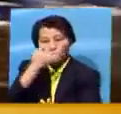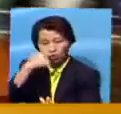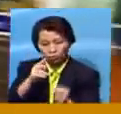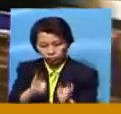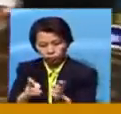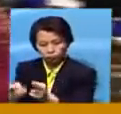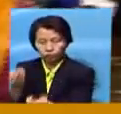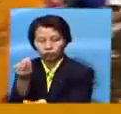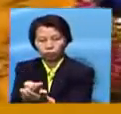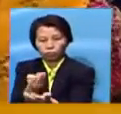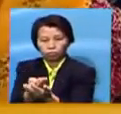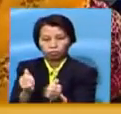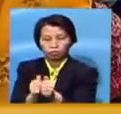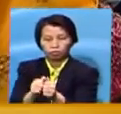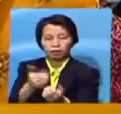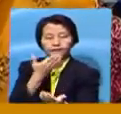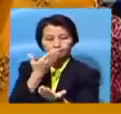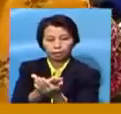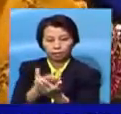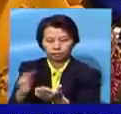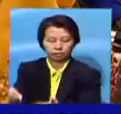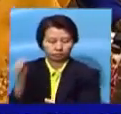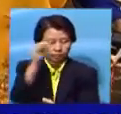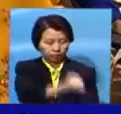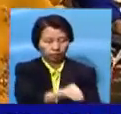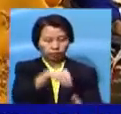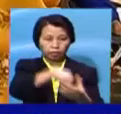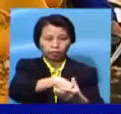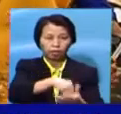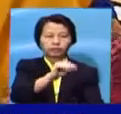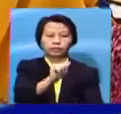merancang kewangan dengan baik dan melabur dalam